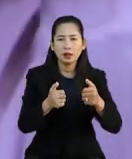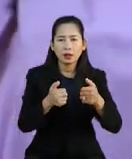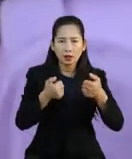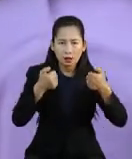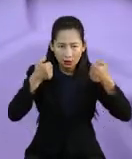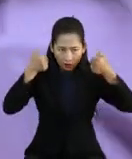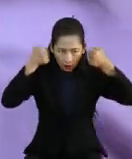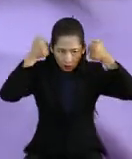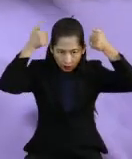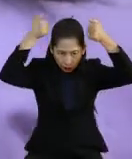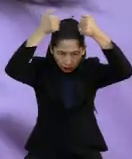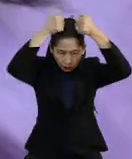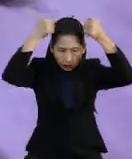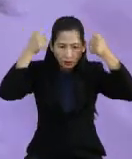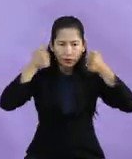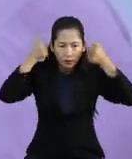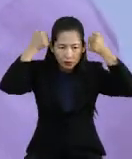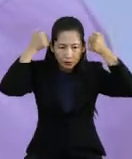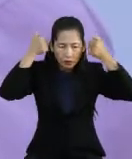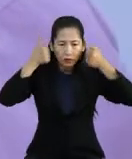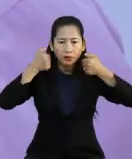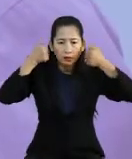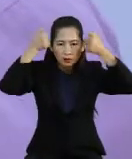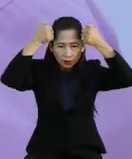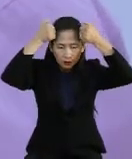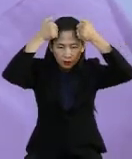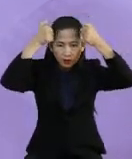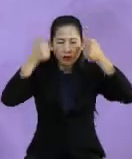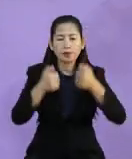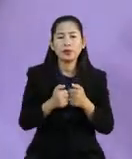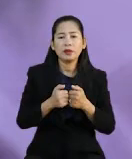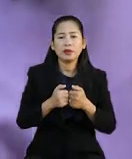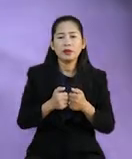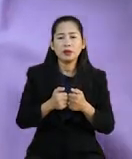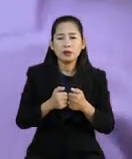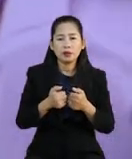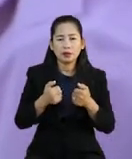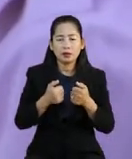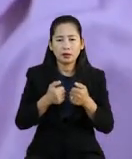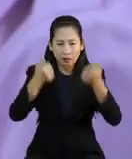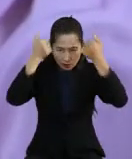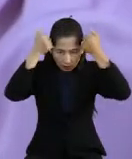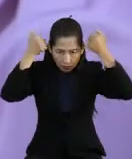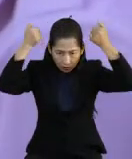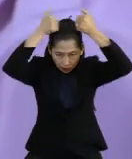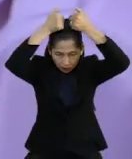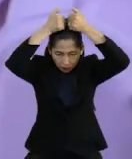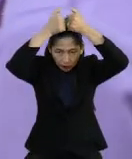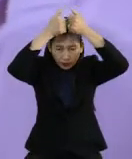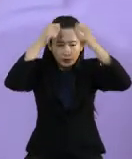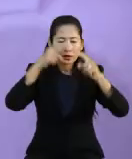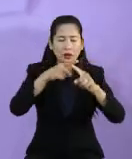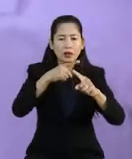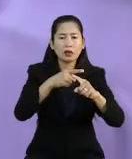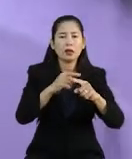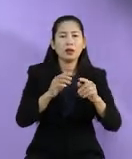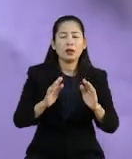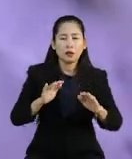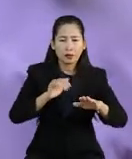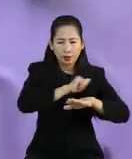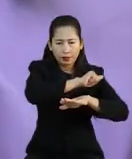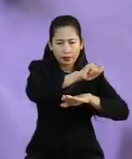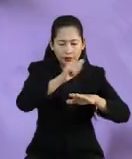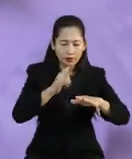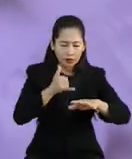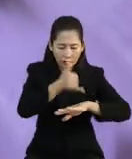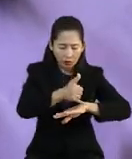con nhé chlong cắt mò hai vị thầy prean rồi đom chẳng mưa tam sinh nhà pruin đom nào con đó bị miên ai kề mẹ này con thử chlong cắt bị miên